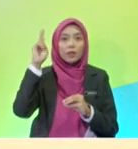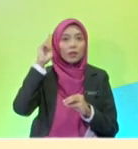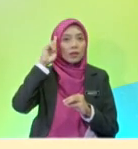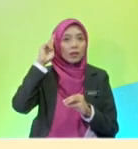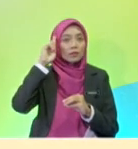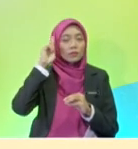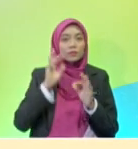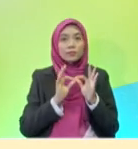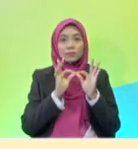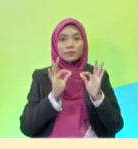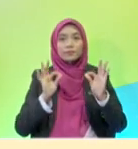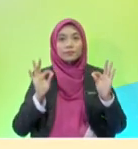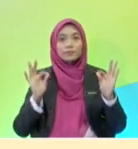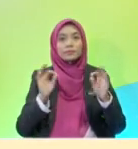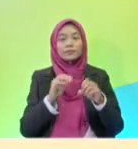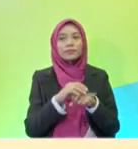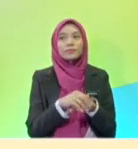ditunjuk Ayah Arif